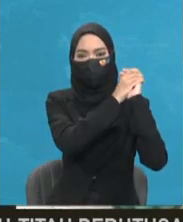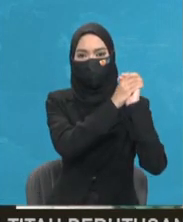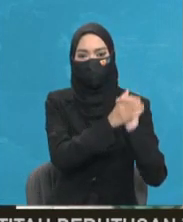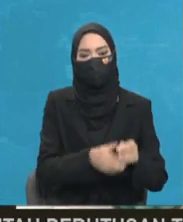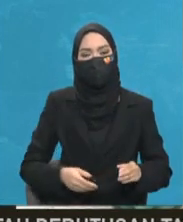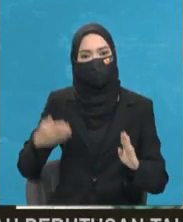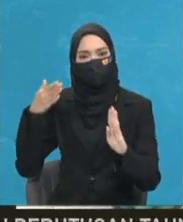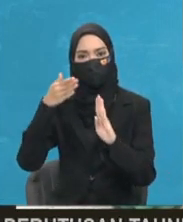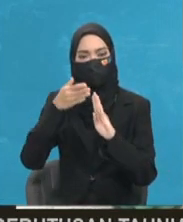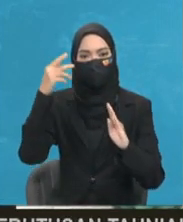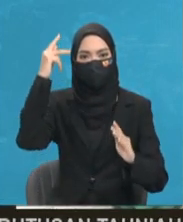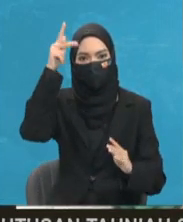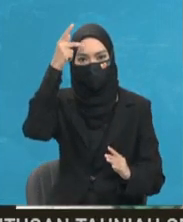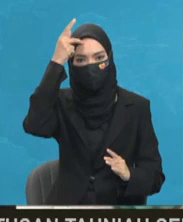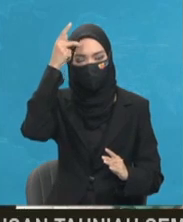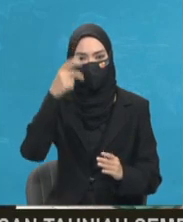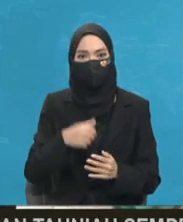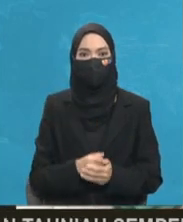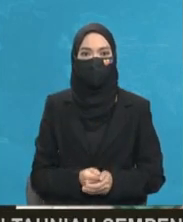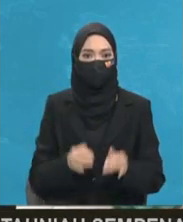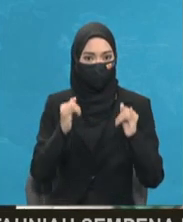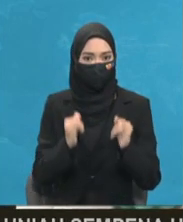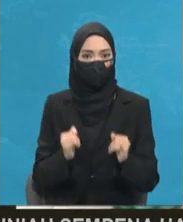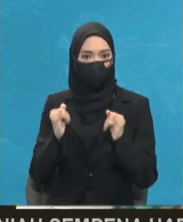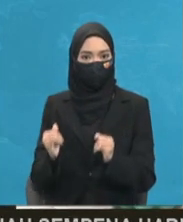individu-individu yang sudah mencapai